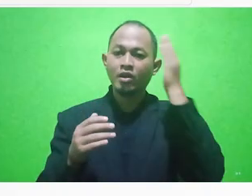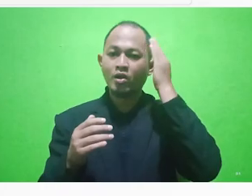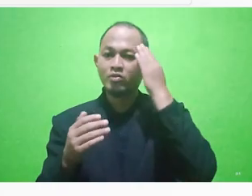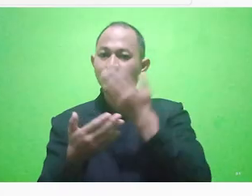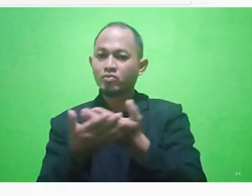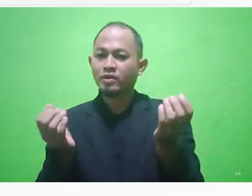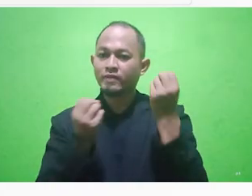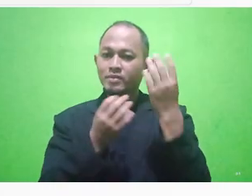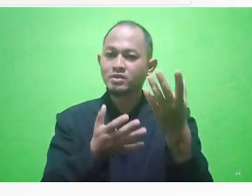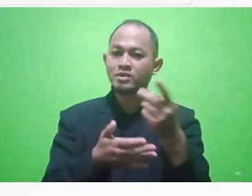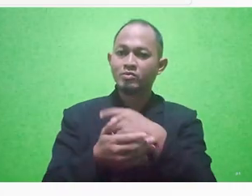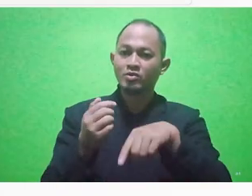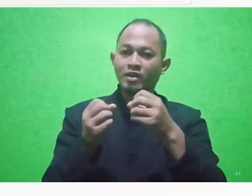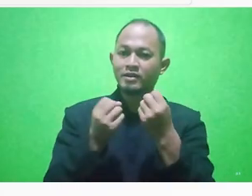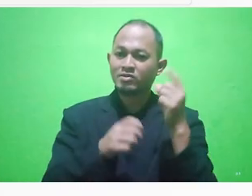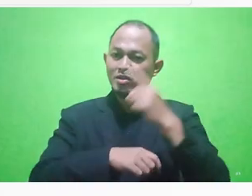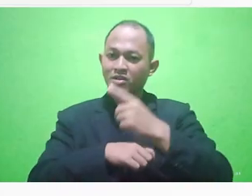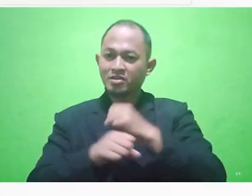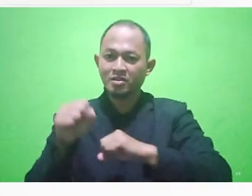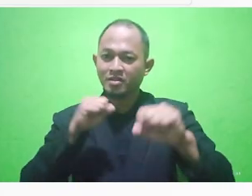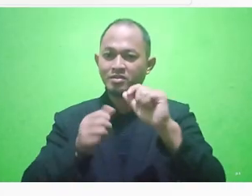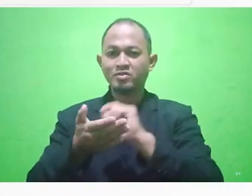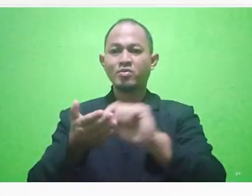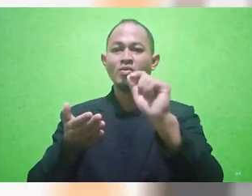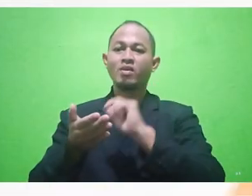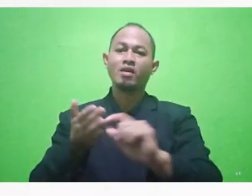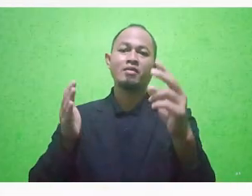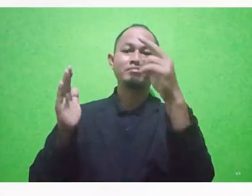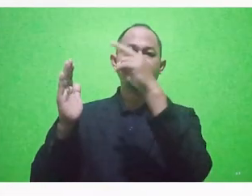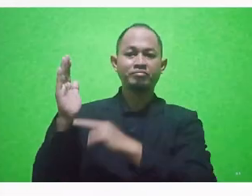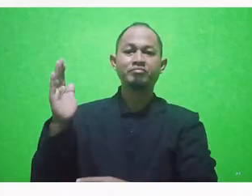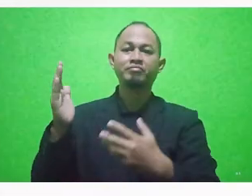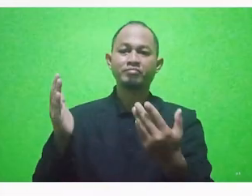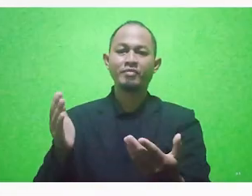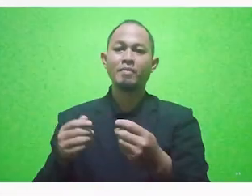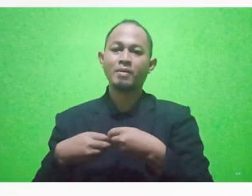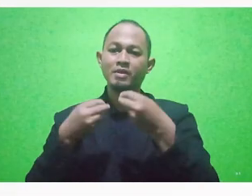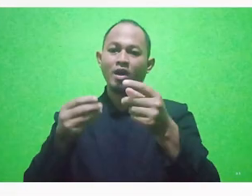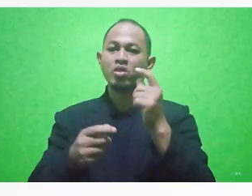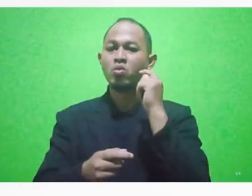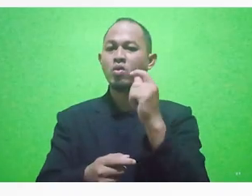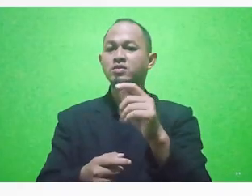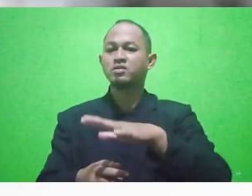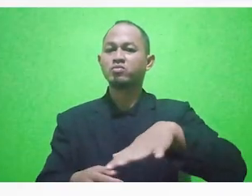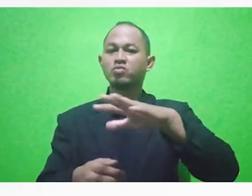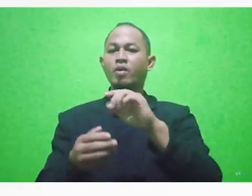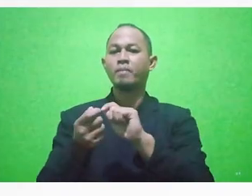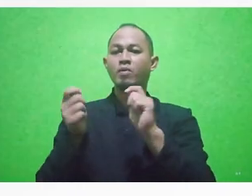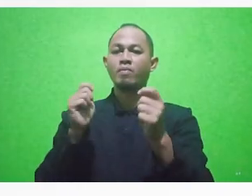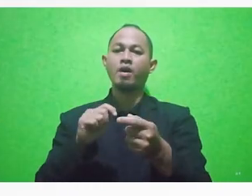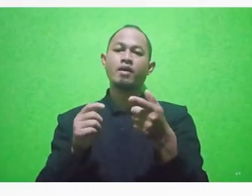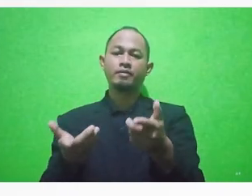pemanfaatan informasi cuaca dan iklim dalam kegiatan sehari-hari di satuan pendidikan, memberikan tugas yang berkaitan dengan perubahan